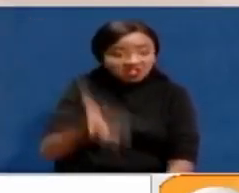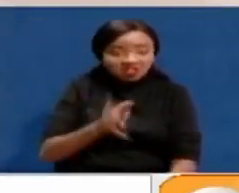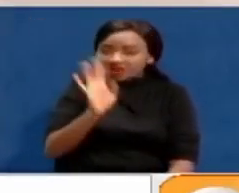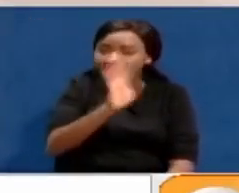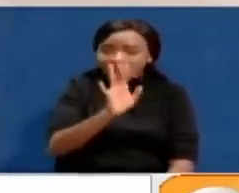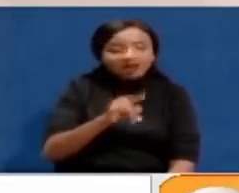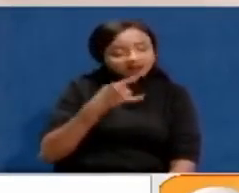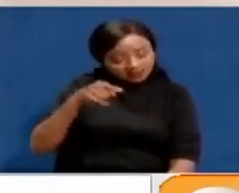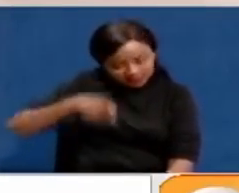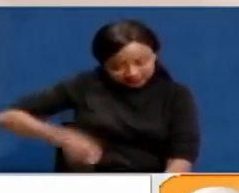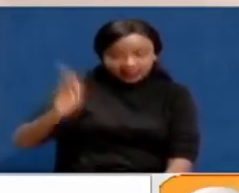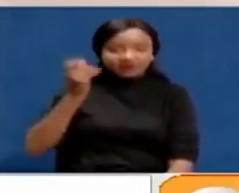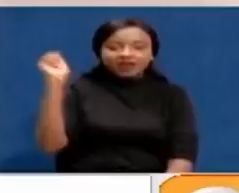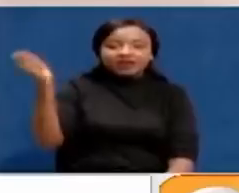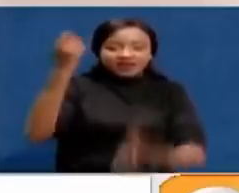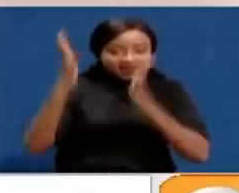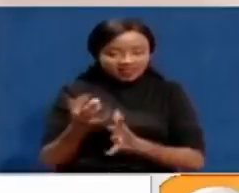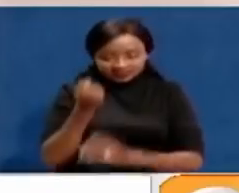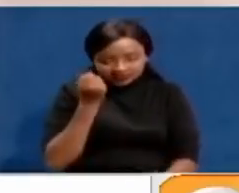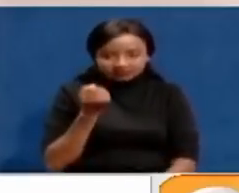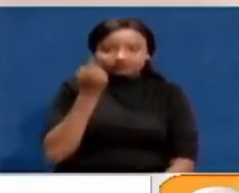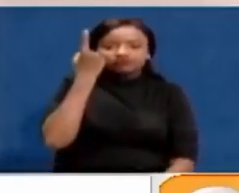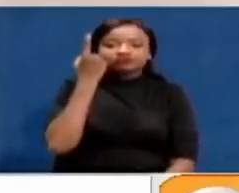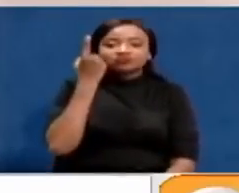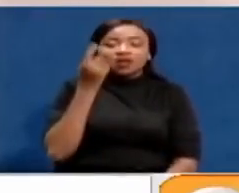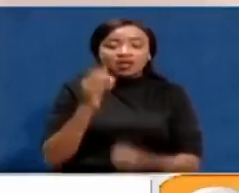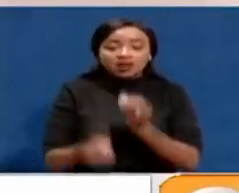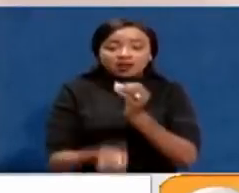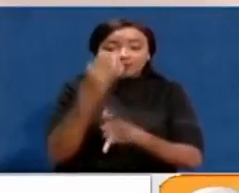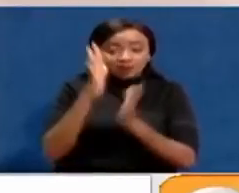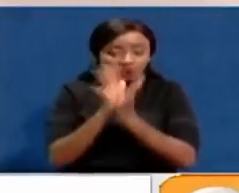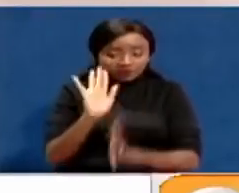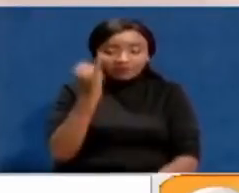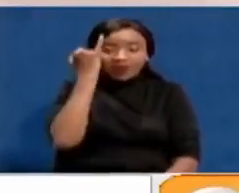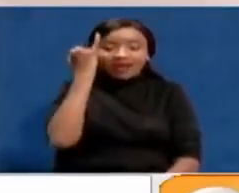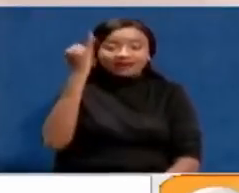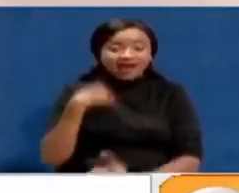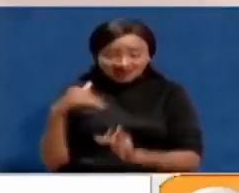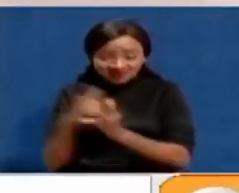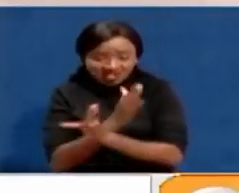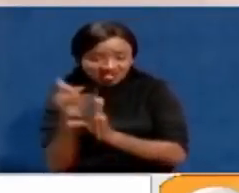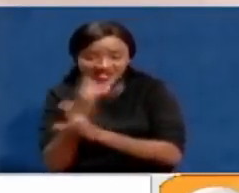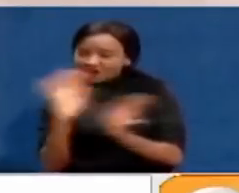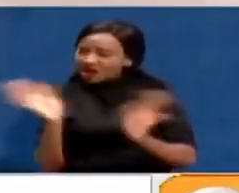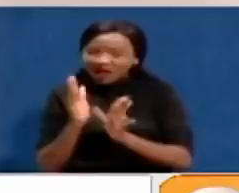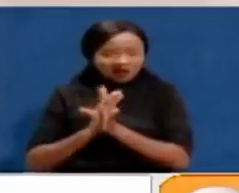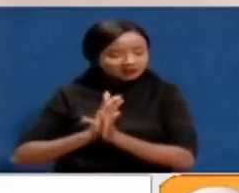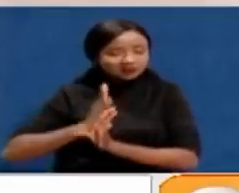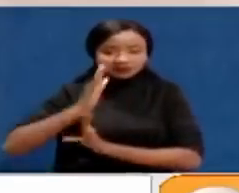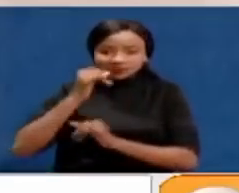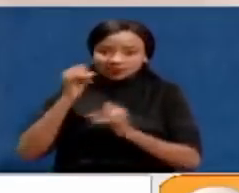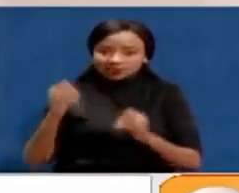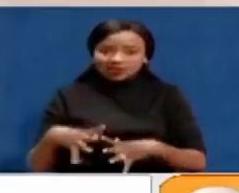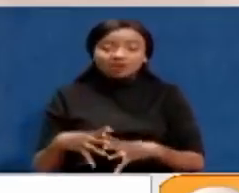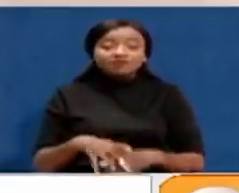ni ubunifu wa Wakenya na kuwa hakuna njama fiche. Rais Kenyatta alizungumza baada ya kukagua miradi mbalimbali